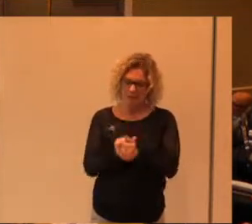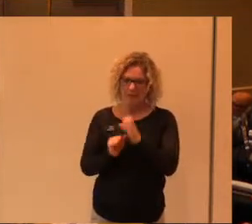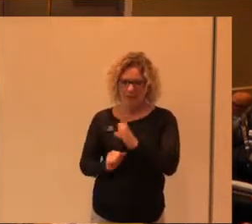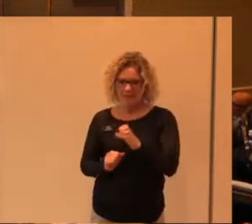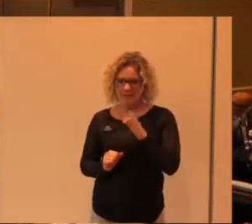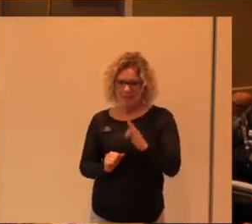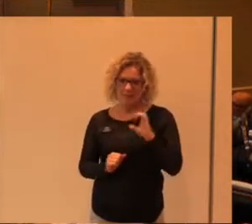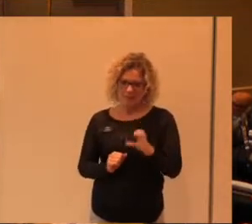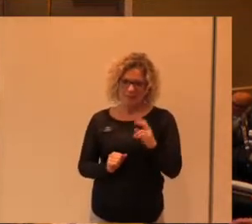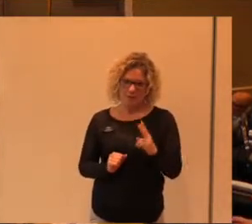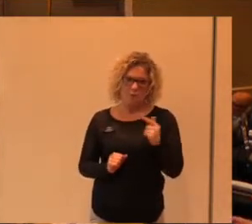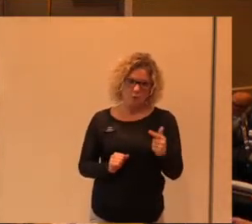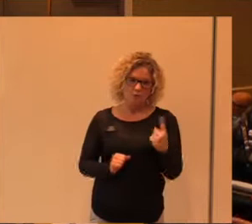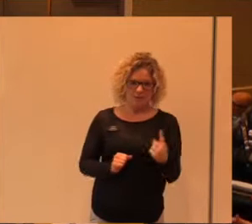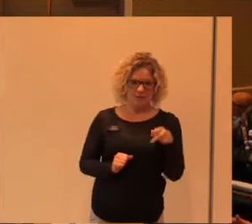SFS